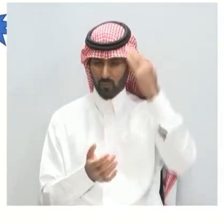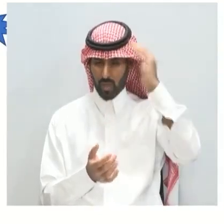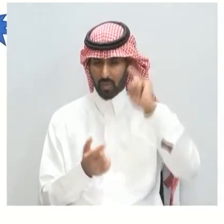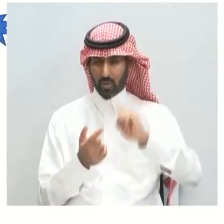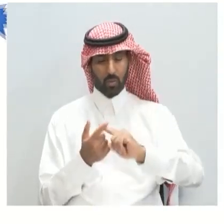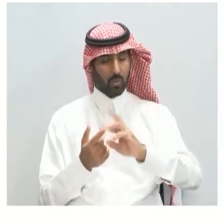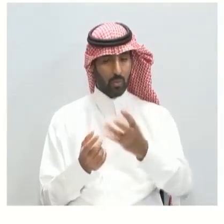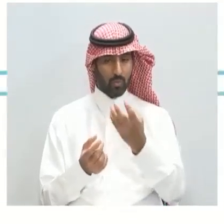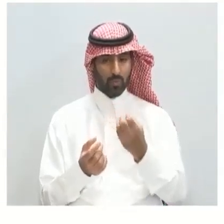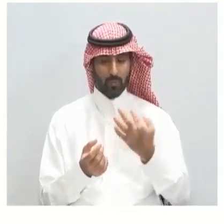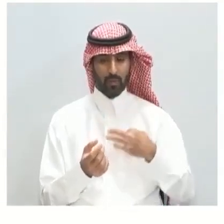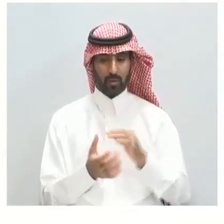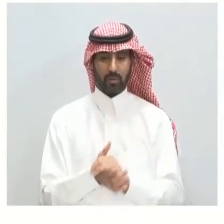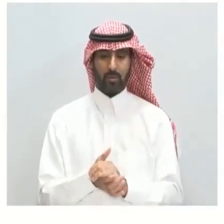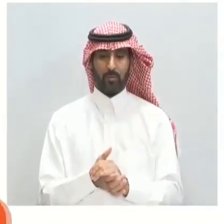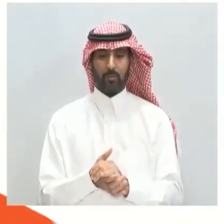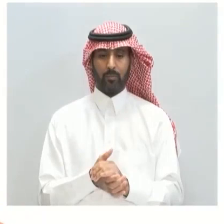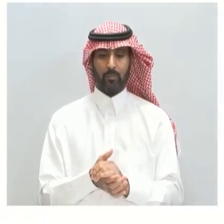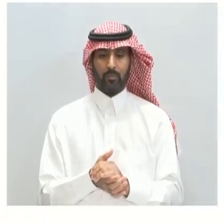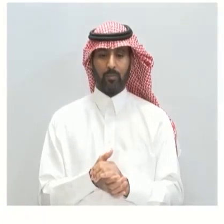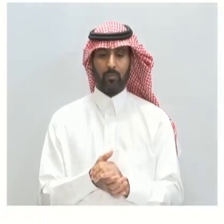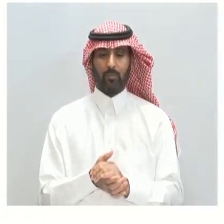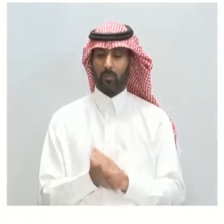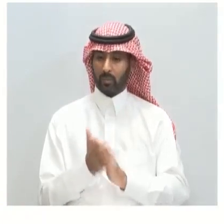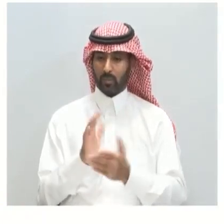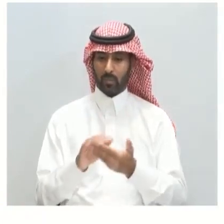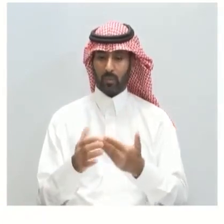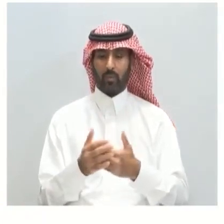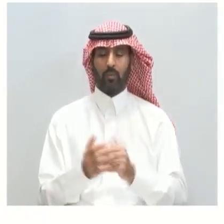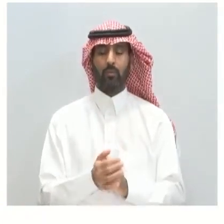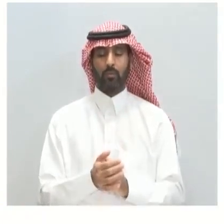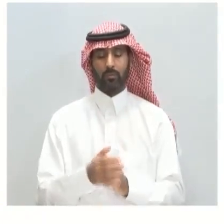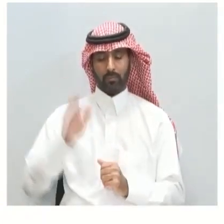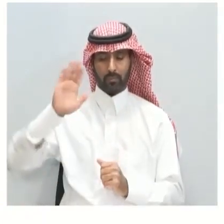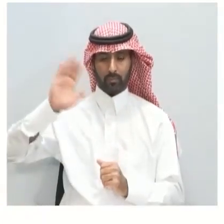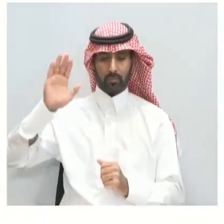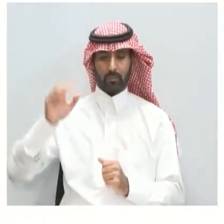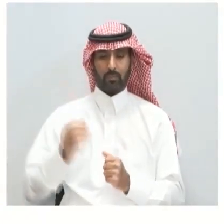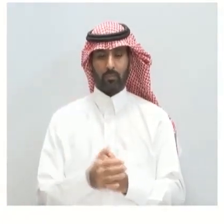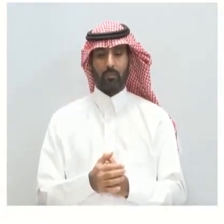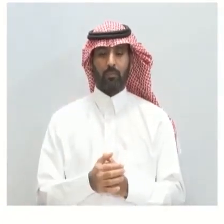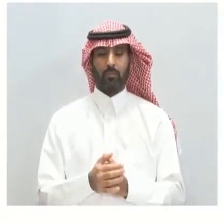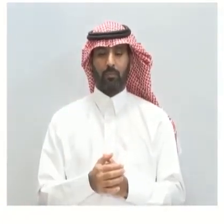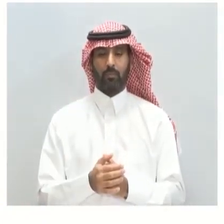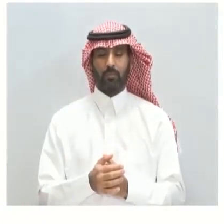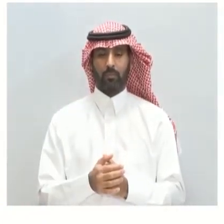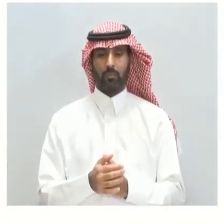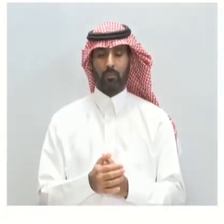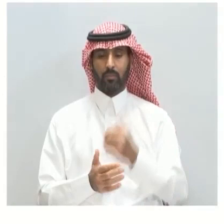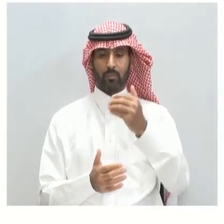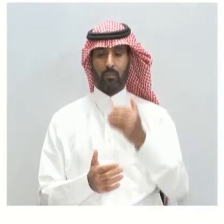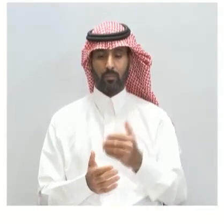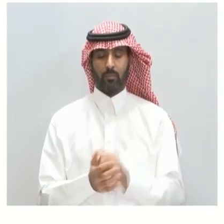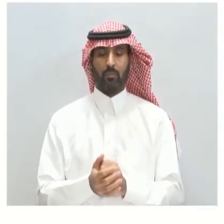السؤال نكون قد اتينا على ختام درس اليوم المبادئ العشره وقد تناولناها في